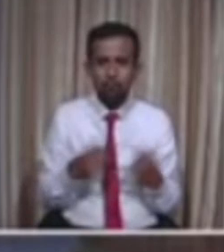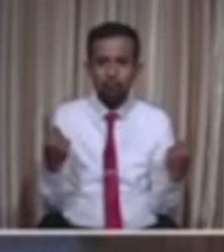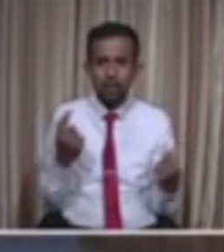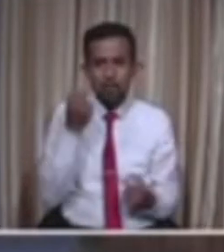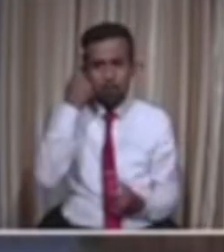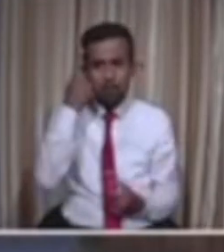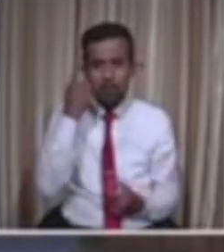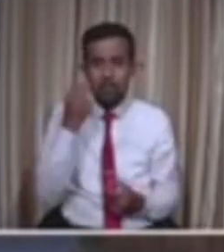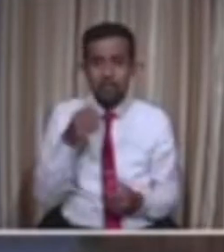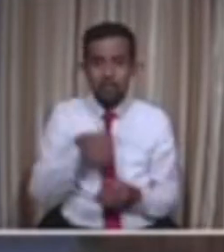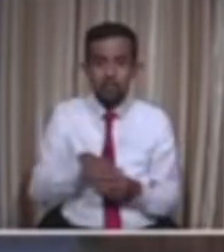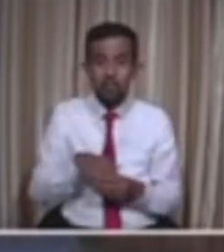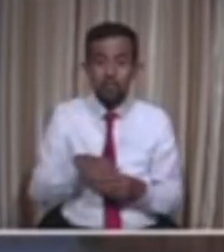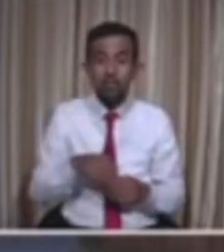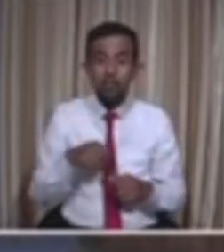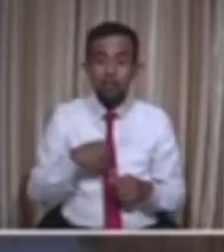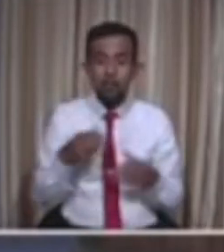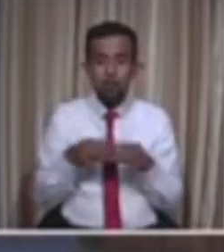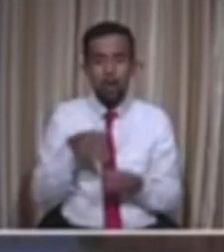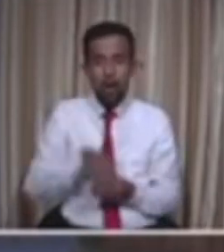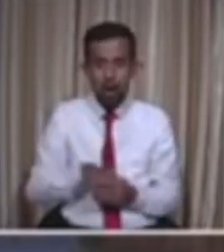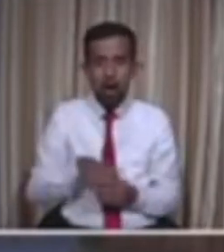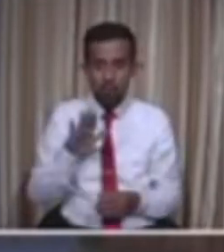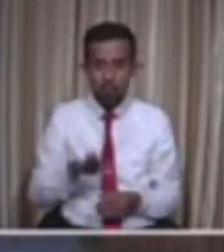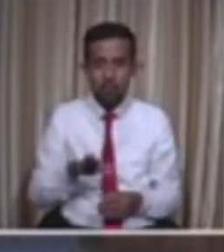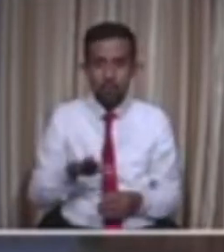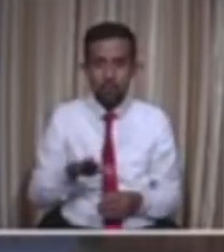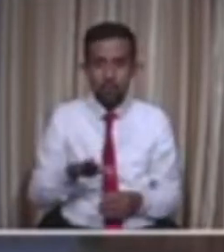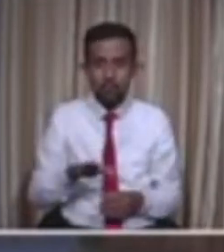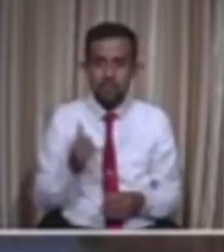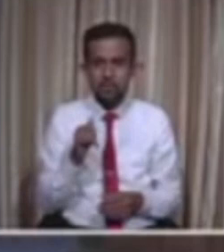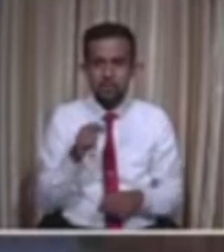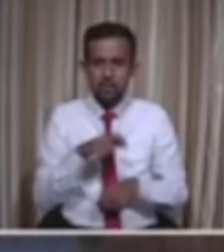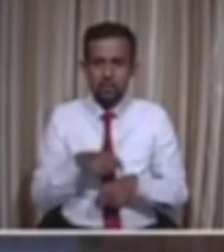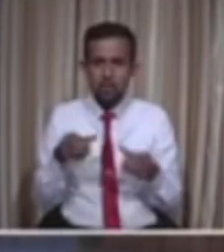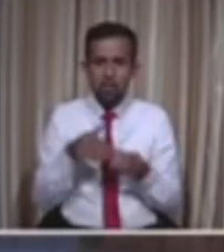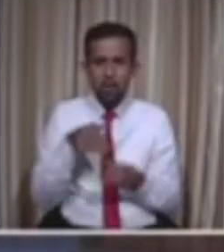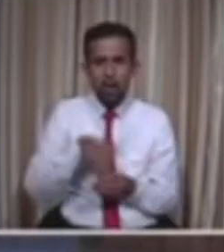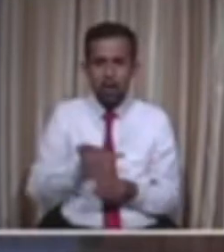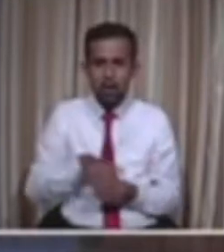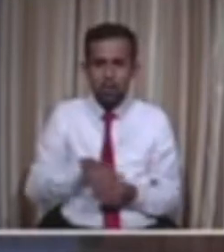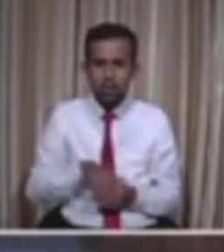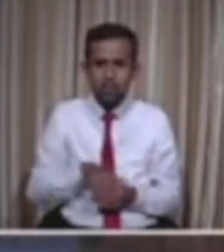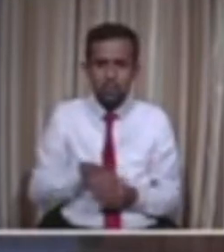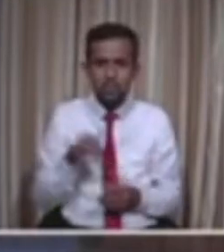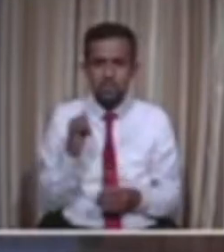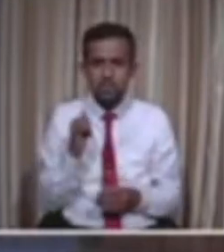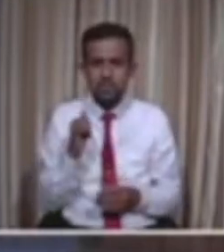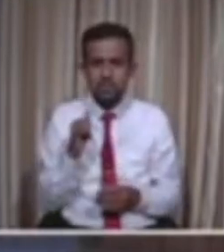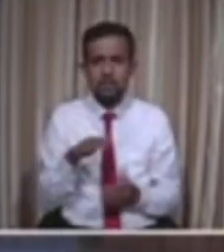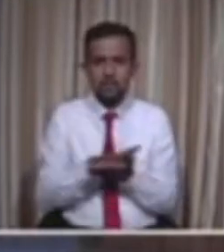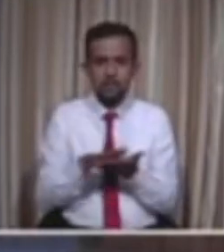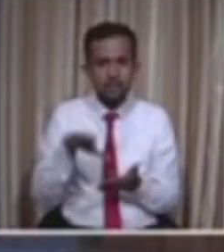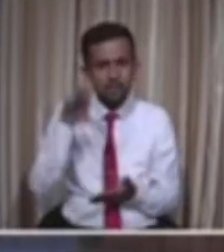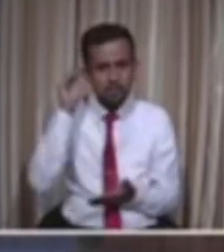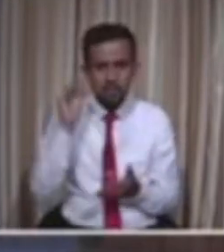අපි කරපු අරගලයක් අපේ පක්ෂය ඇතුළේ තිබ්බා. හැබැයි ඒක සමහර ලාවට පක්ෂය ඇතුළේ තුල වුණත් ඒක යම් ආකාරයෙන් තේරුම් ගත්ත නැති